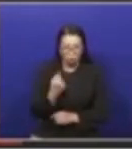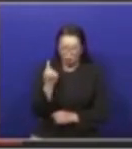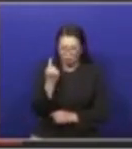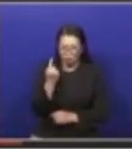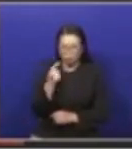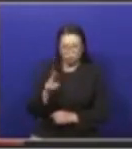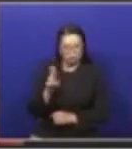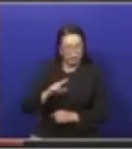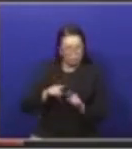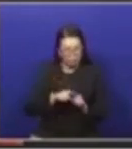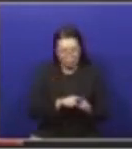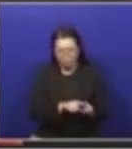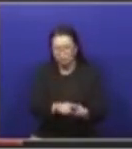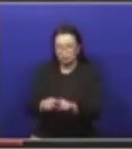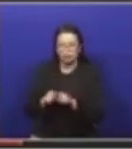เมื่อคืนไว้งานราชการไทยแต่ละหน่วยใช้แผนที่คนละฉบับกันแต่ละฉบับก็ใช้มาตราส่วนที่แตกต่างกัน